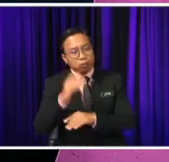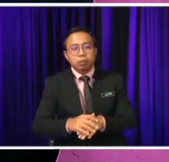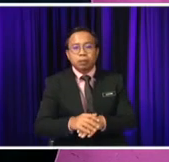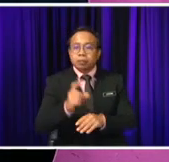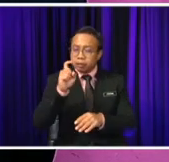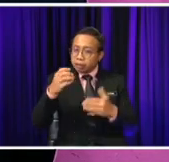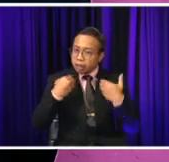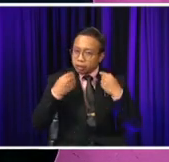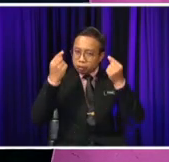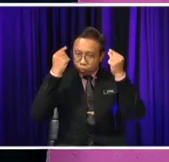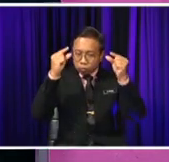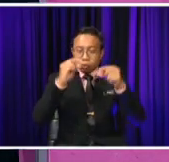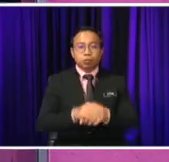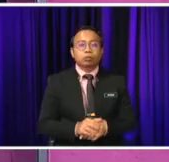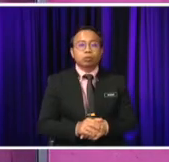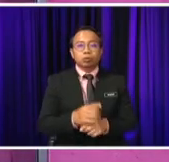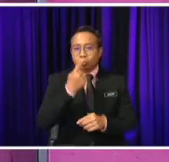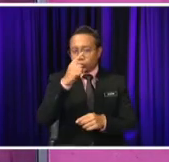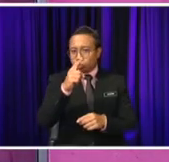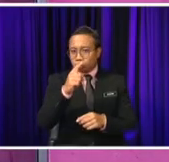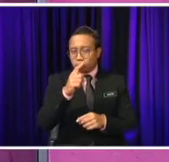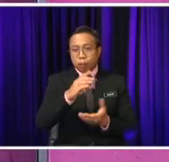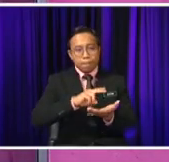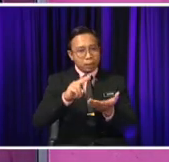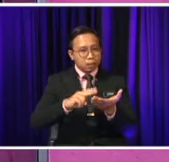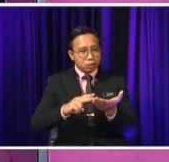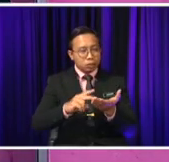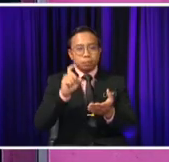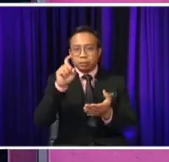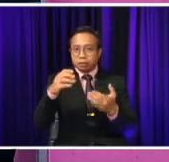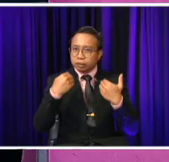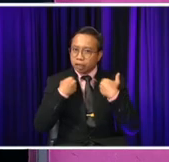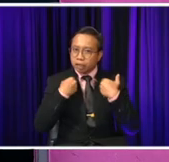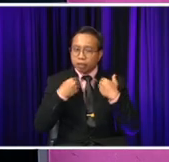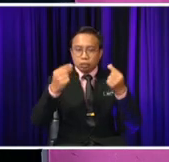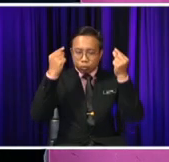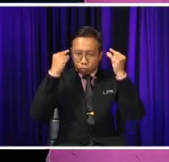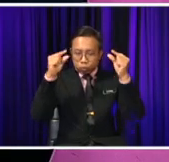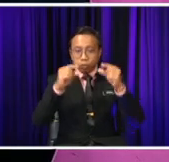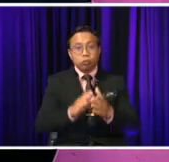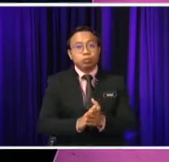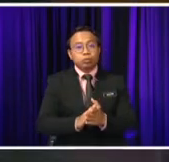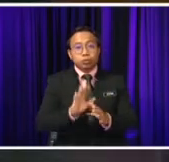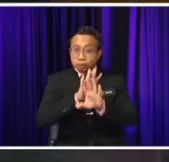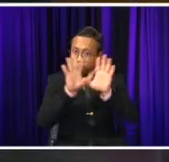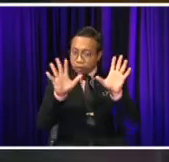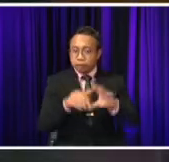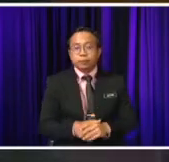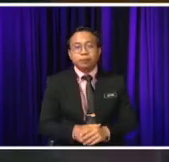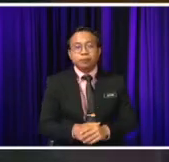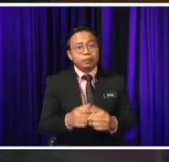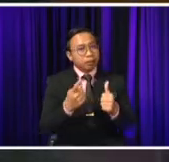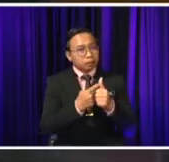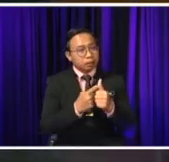diingatkan kepada kita tidak menuntut ilmu membaca Alquran perlu ada guru iya jelas oke itu yang pertama